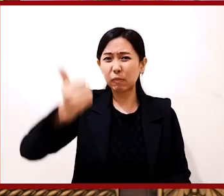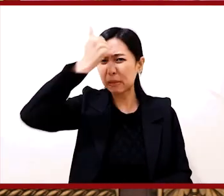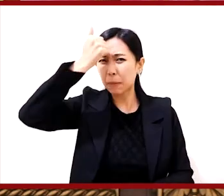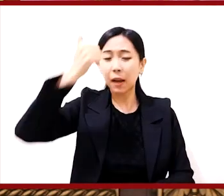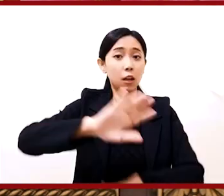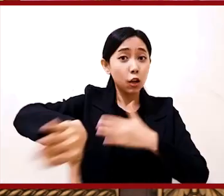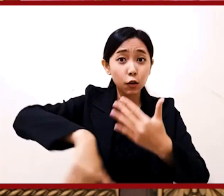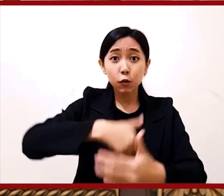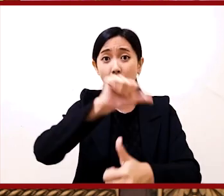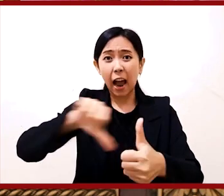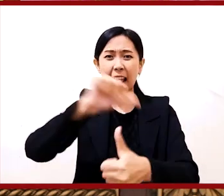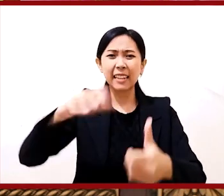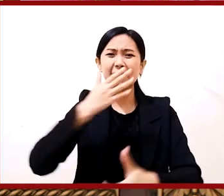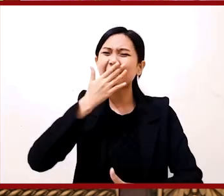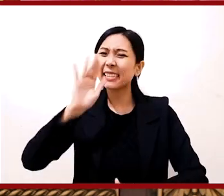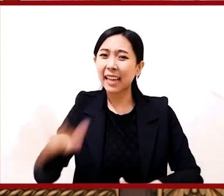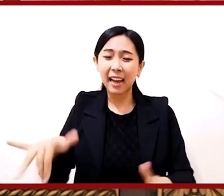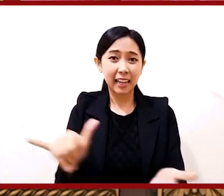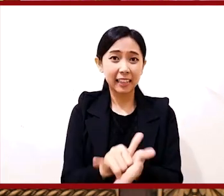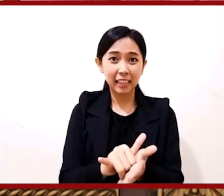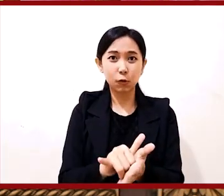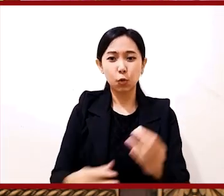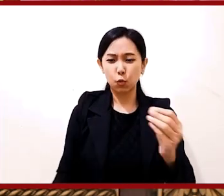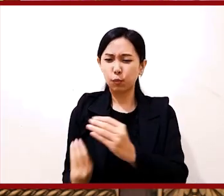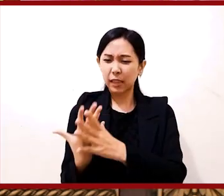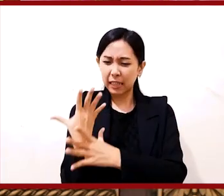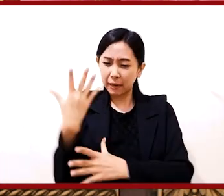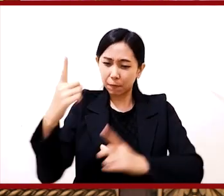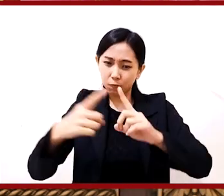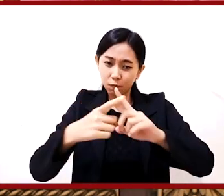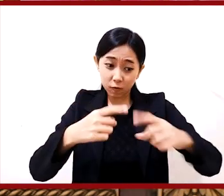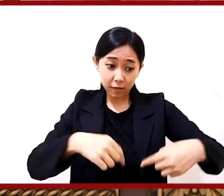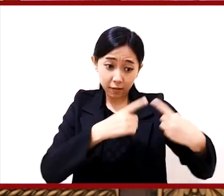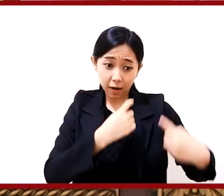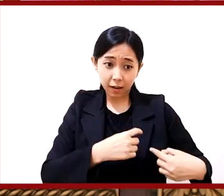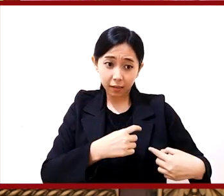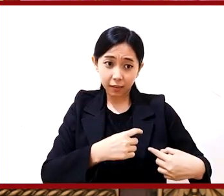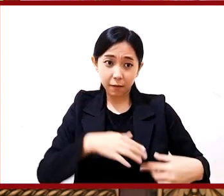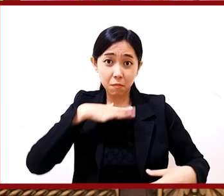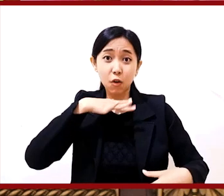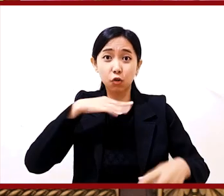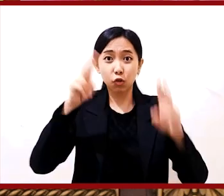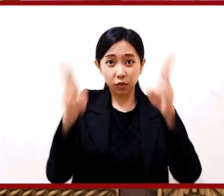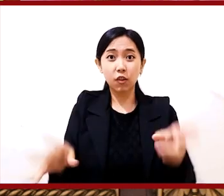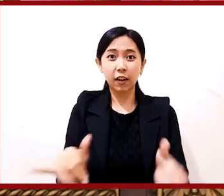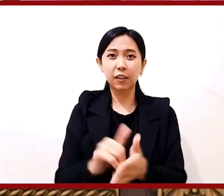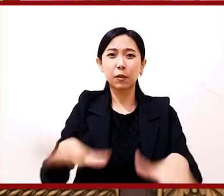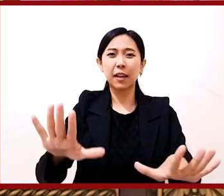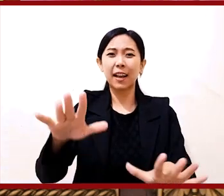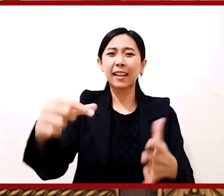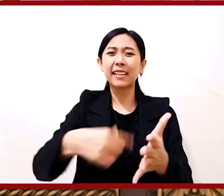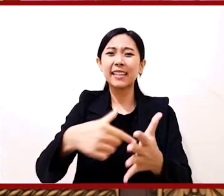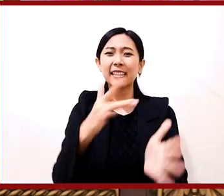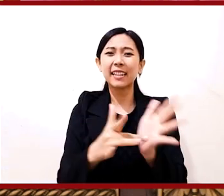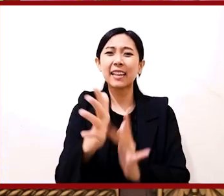kebebalan. Semua hal-hal jahat ini timbul dari dalam dan menajiskan orang.